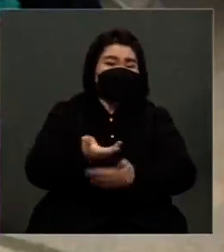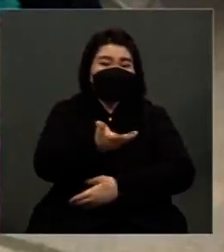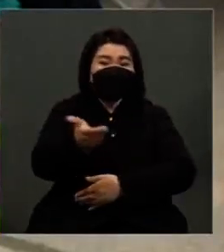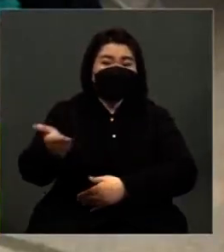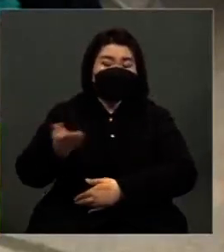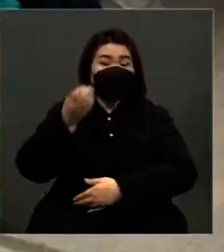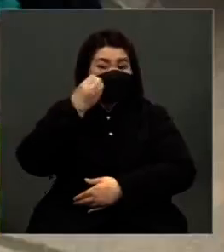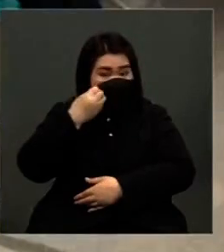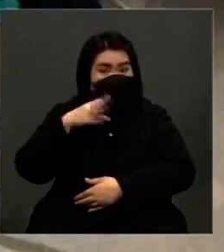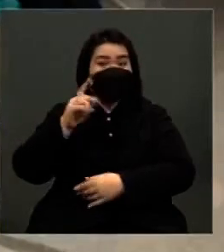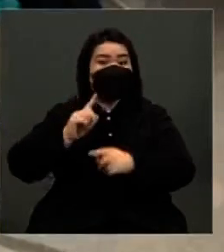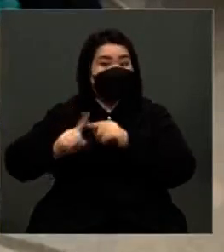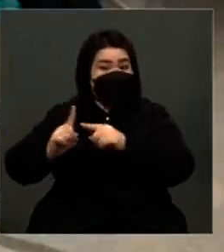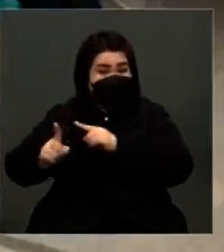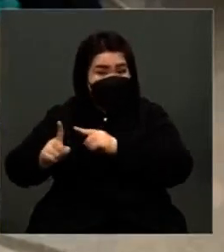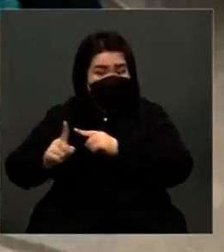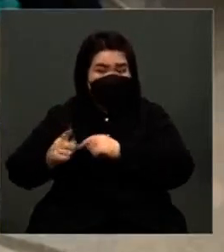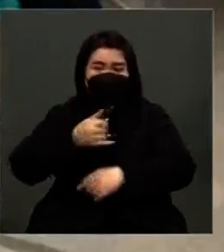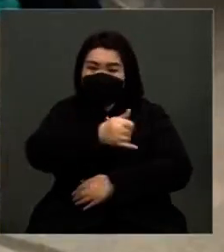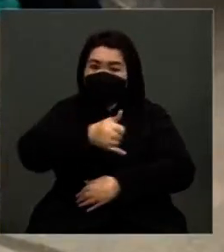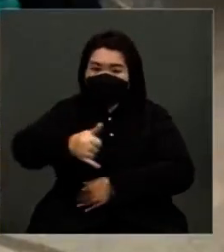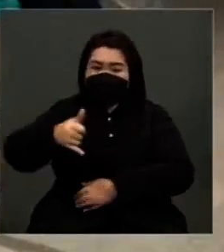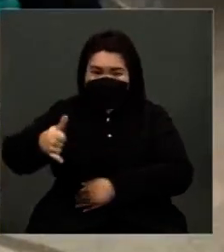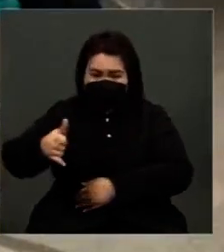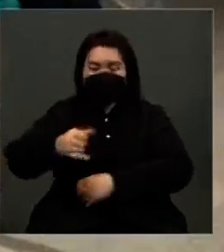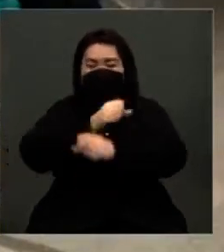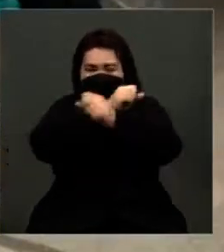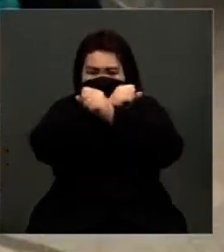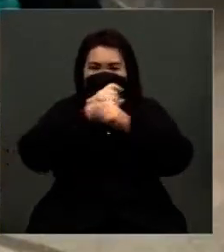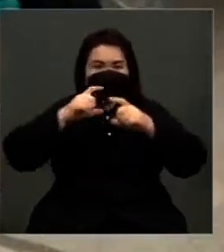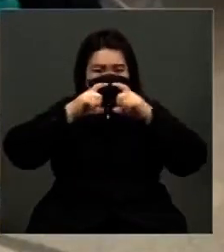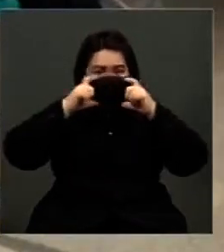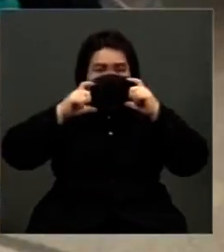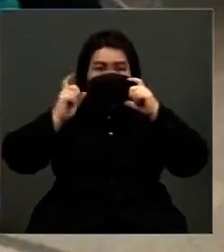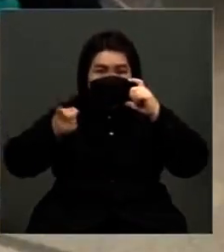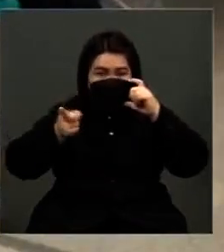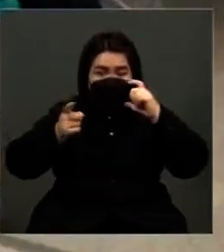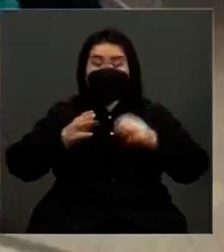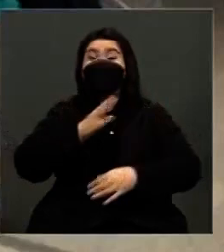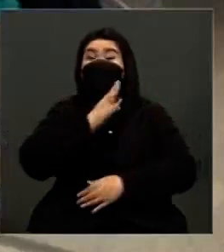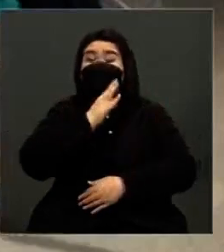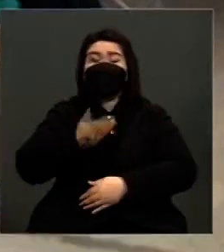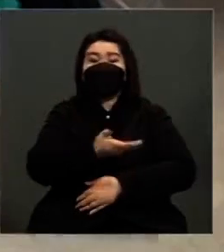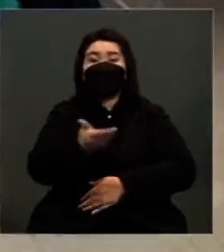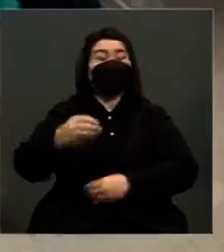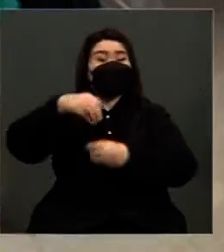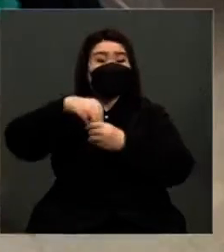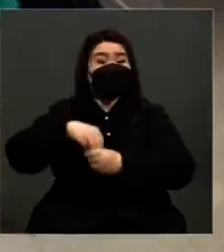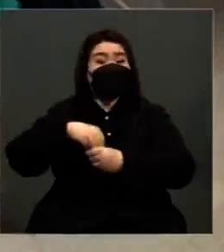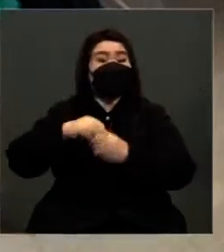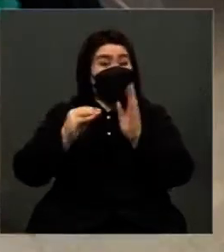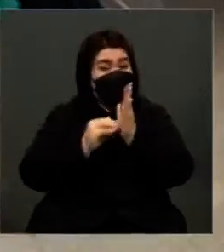หนก็ต้องกาดอย่าตกนะครับป้องกันตัวเองจากโควิด-19 กันด้วยส่วนคุณผู้ชมท่านใดที่ไม่ได้เดินทางออกต่างจังหวัดเพื่อท่องเที่ย